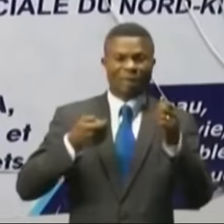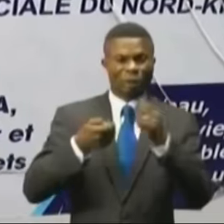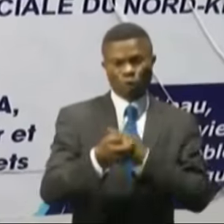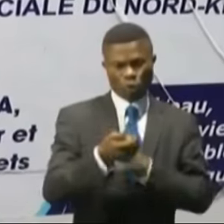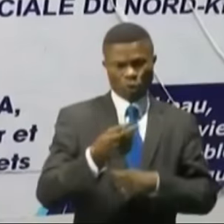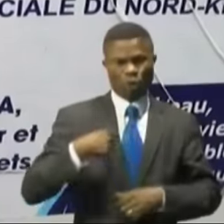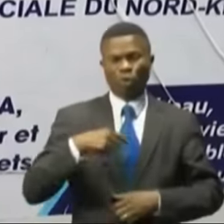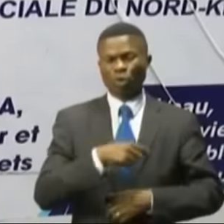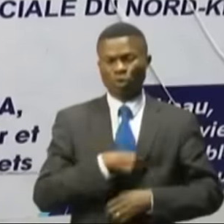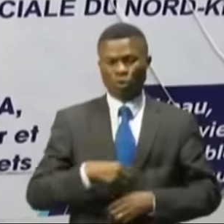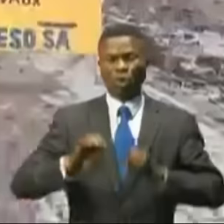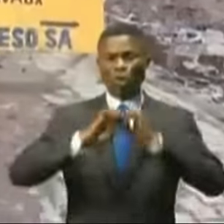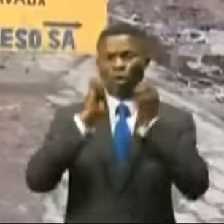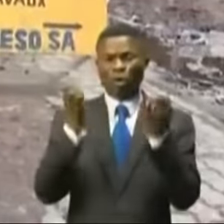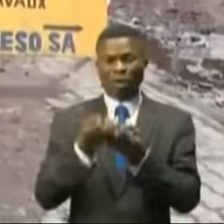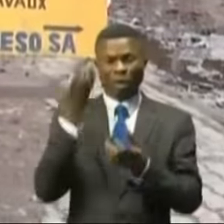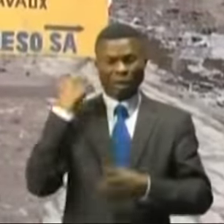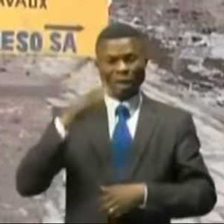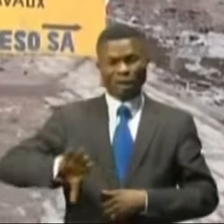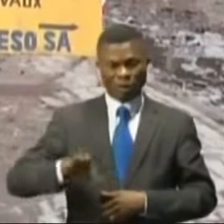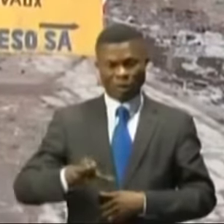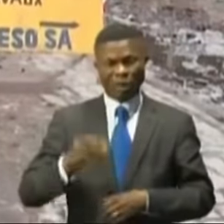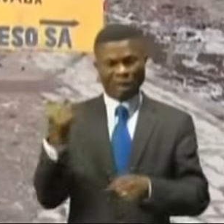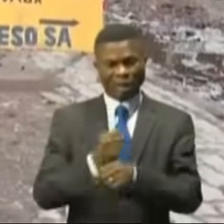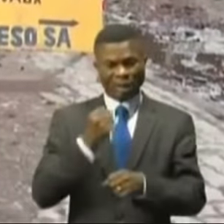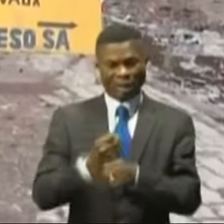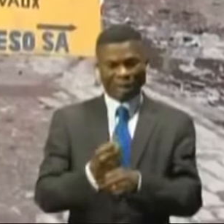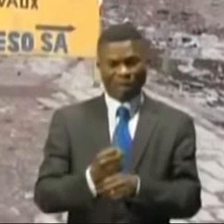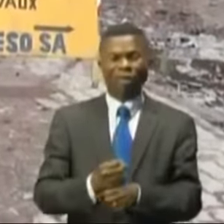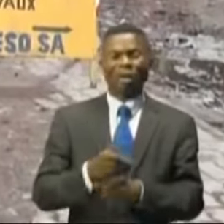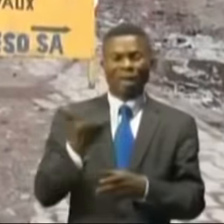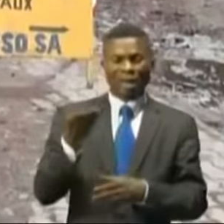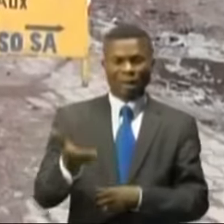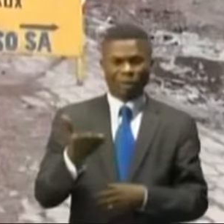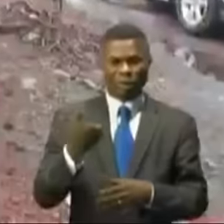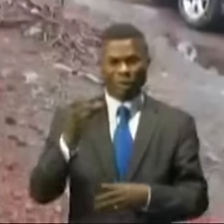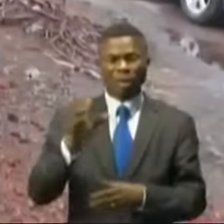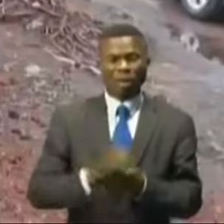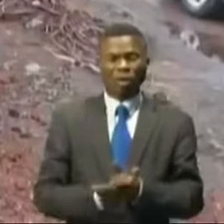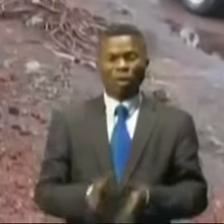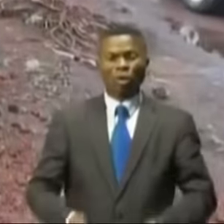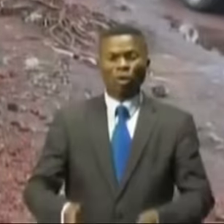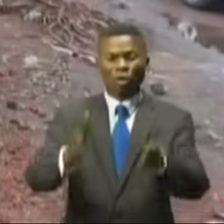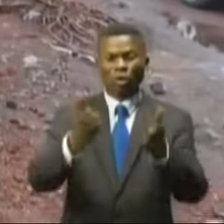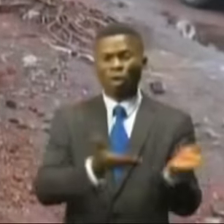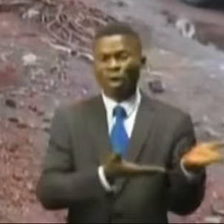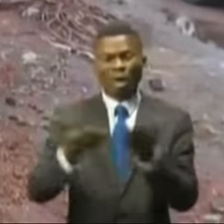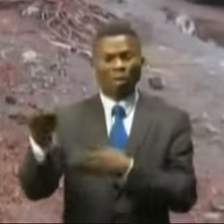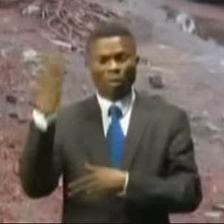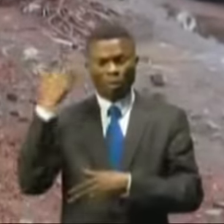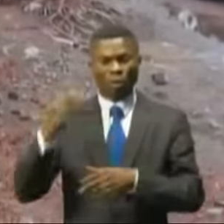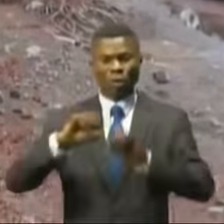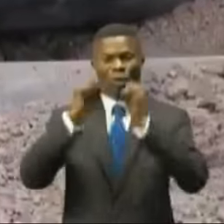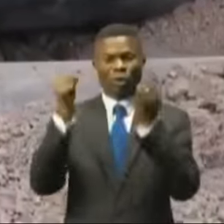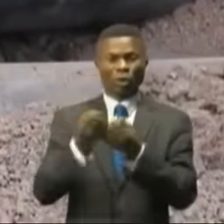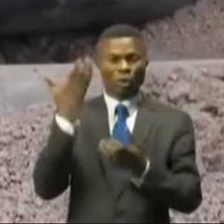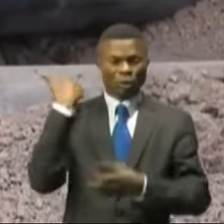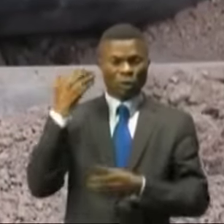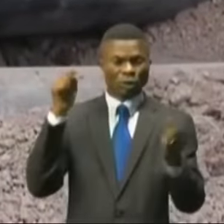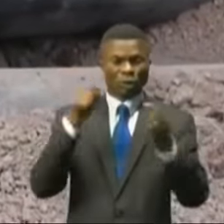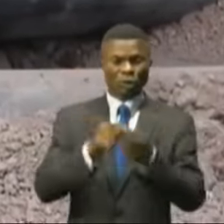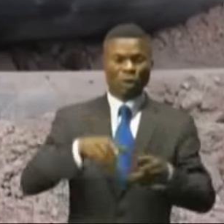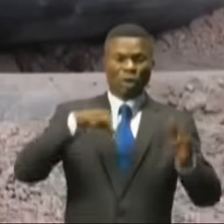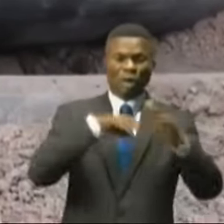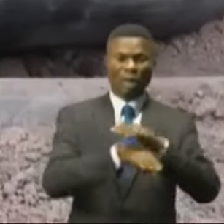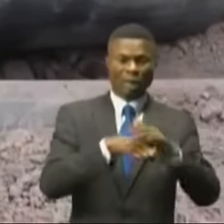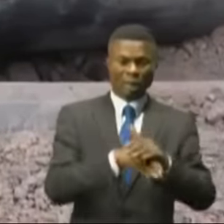technique de la régie des eaux SA est à pied d'œuvre vers l'accès à 1 km et témoin où les grands tuyaux de transport de l'eau depuis la station du Mont Goma jusqu'au réservoir de